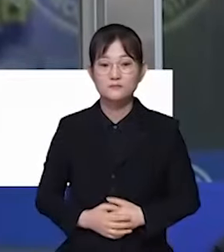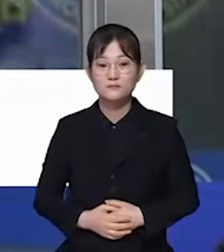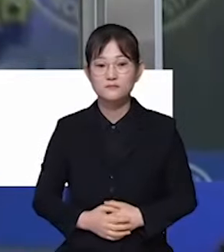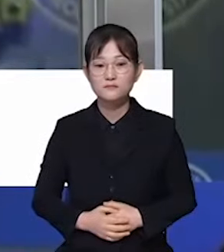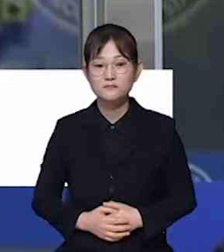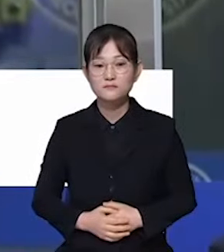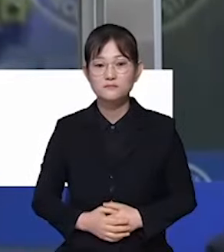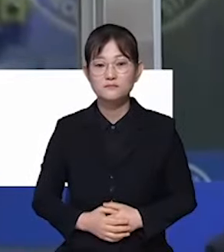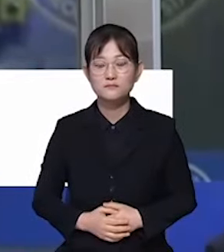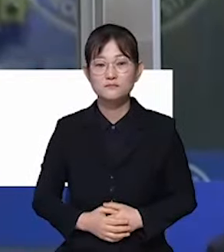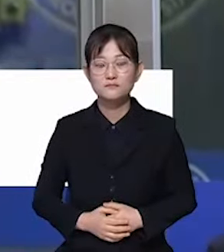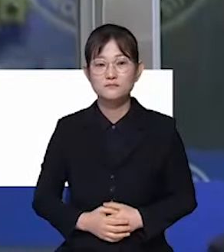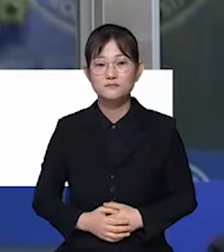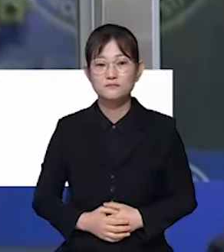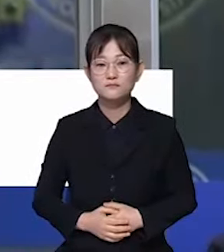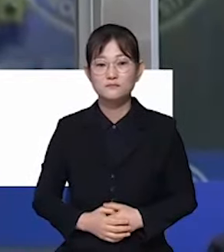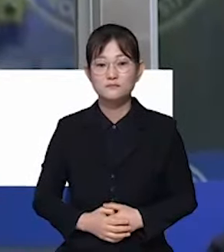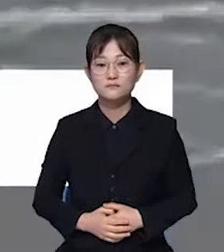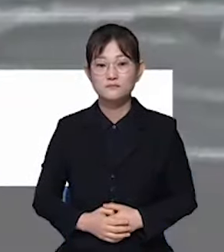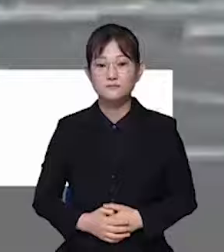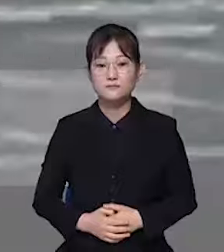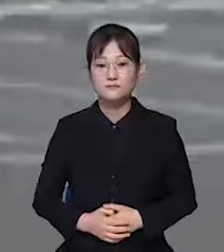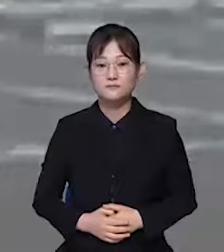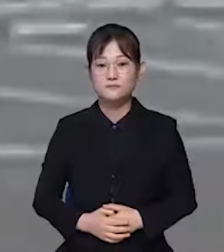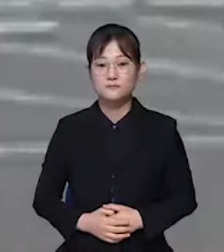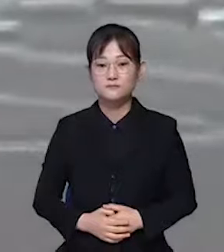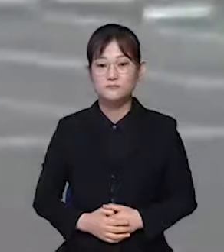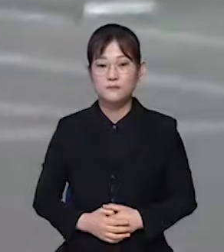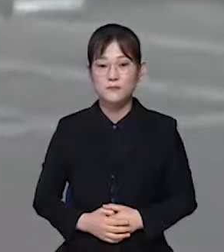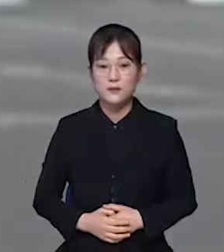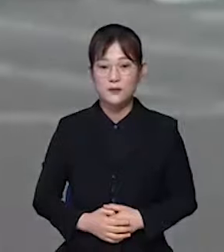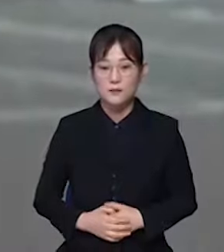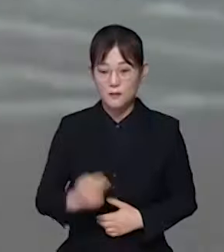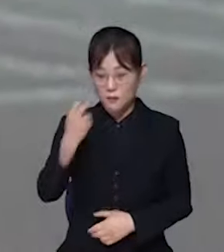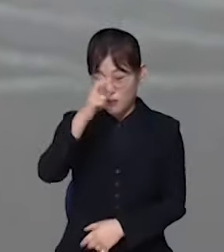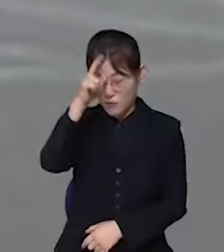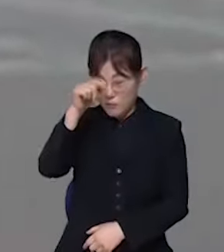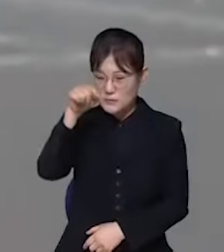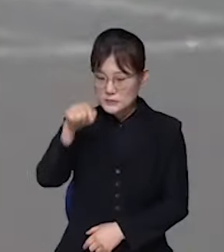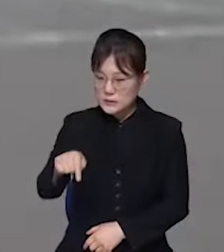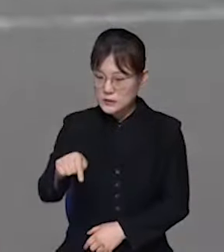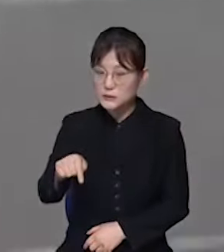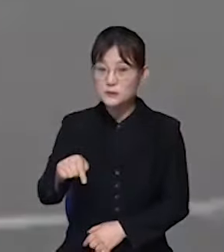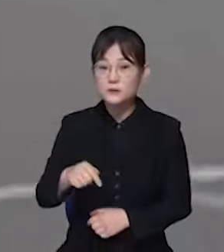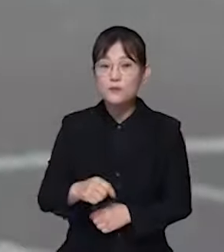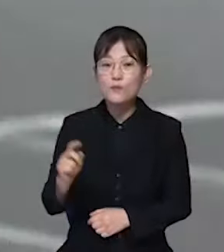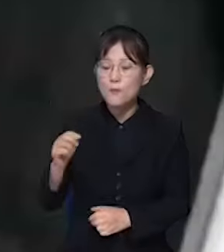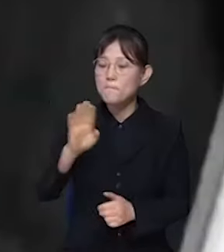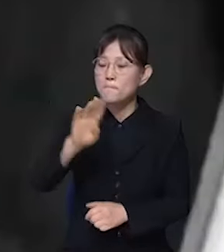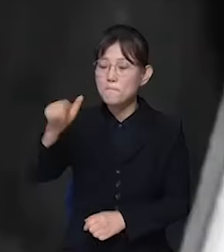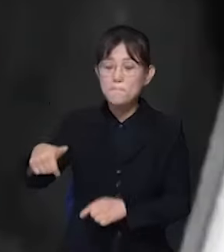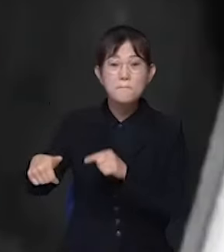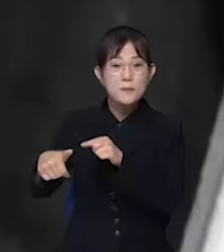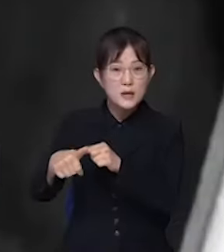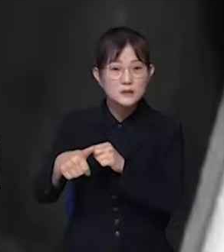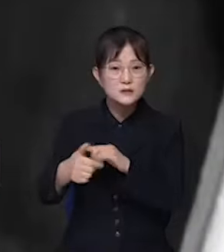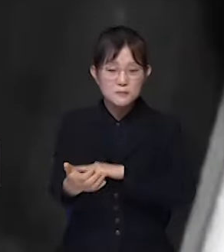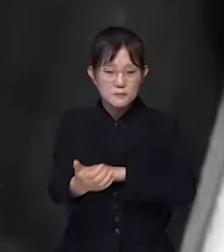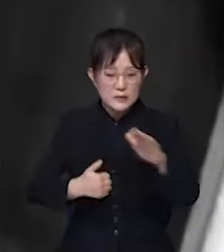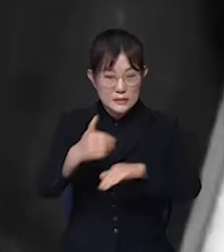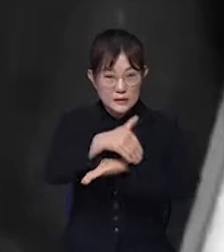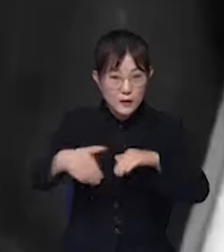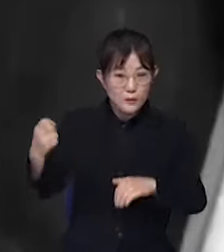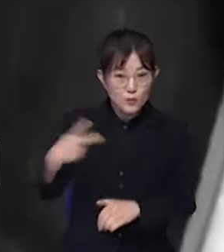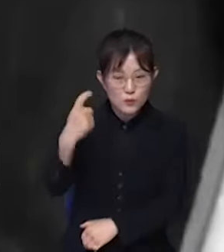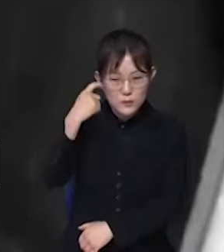기억 못한다고 진술하고 있는 상태입니다. 검찰은 이번 범행이 계획 범죄였는지, 박 씨에게 정신질환이